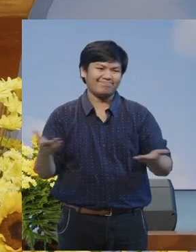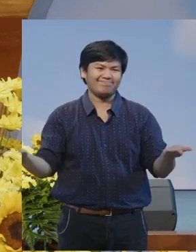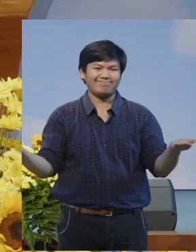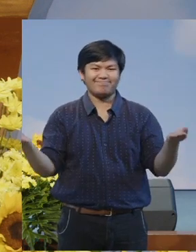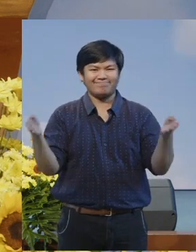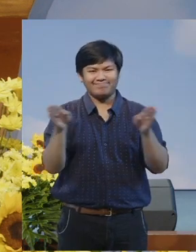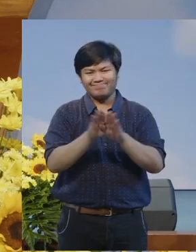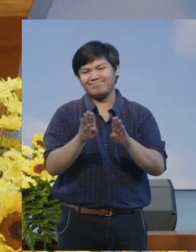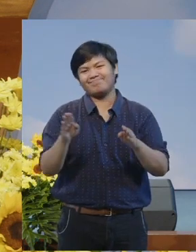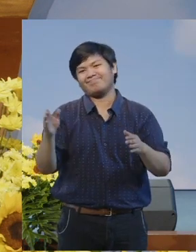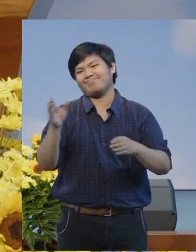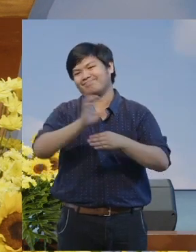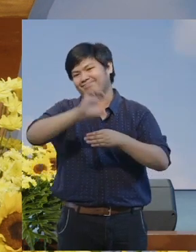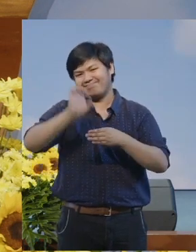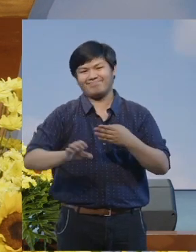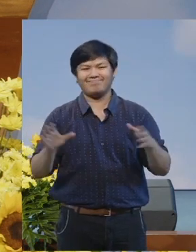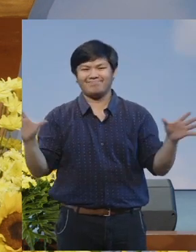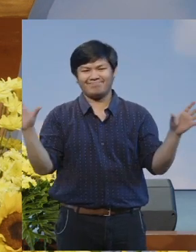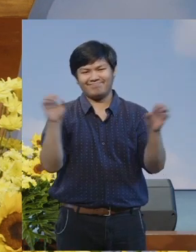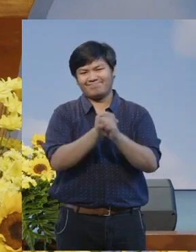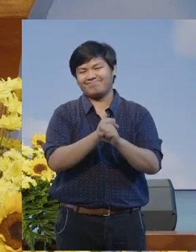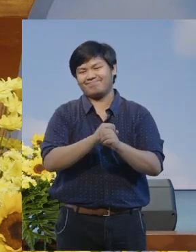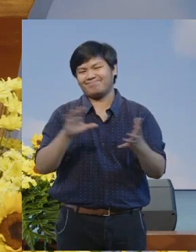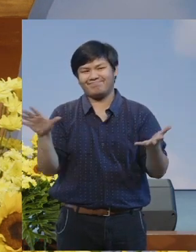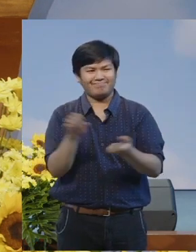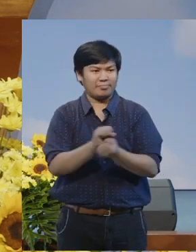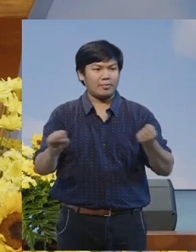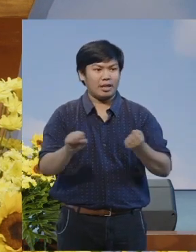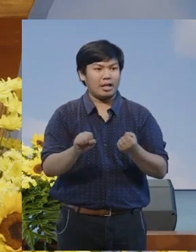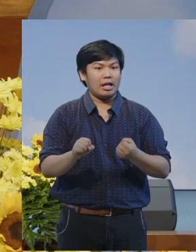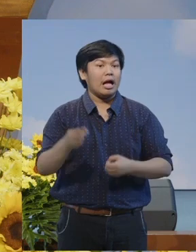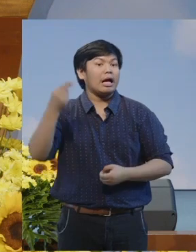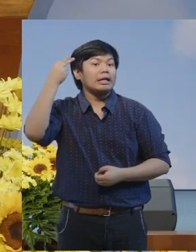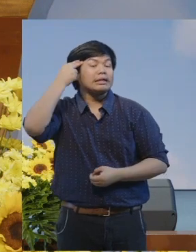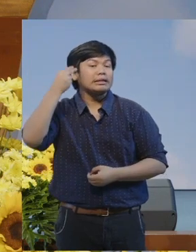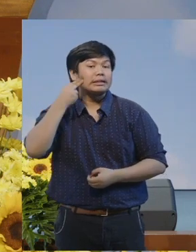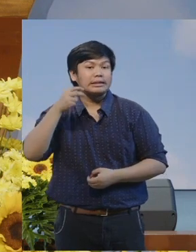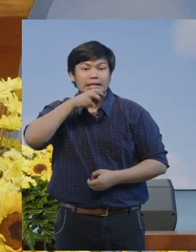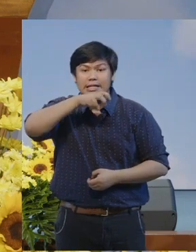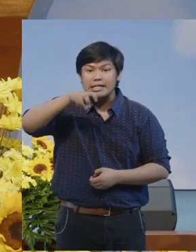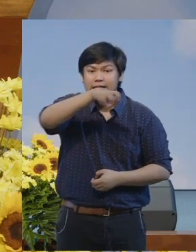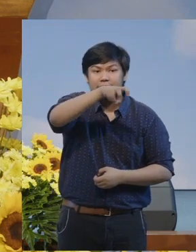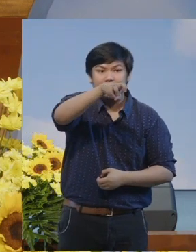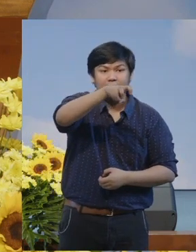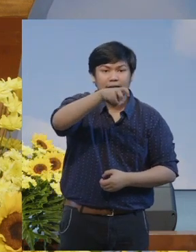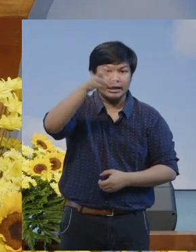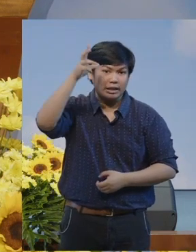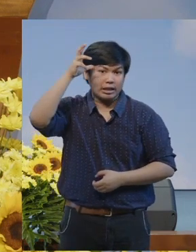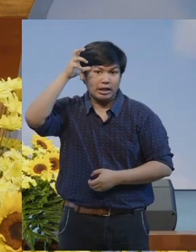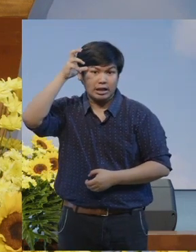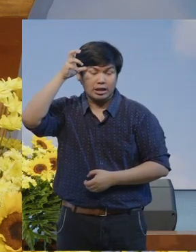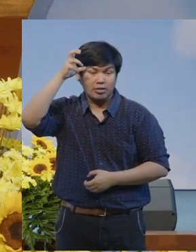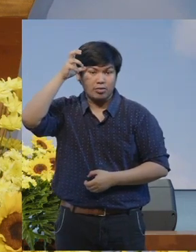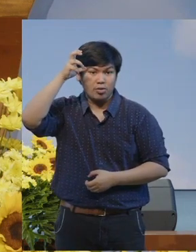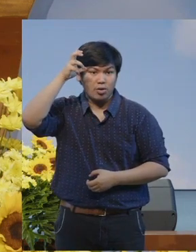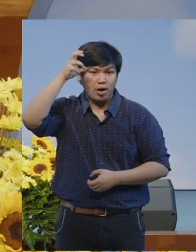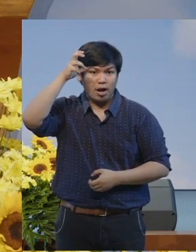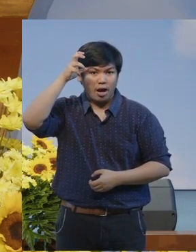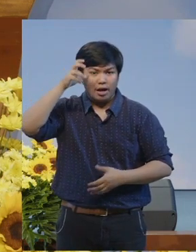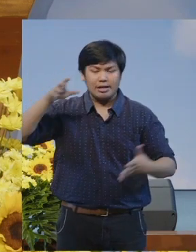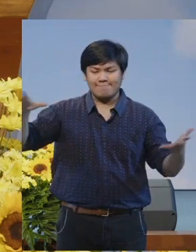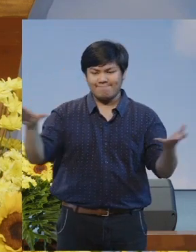lang, nagbigay na ng hula ang Diyos na ang ulo ng serpiente, ang ulo ng ulupong, ang ulo ni Satanas